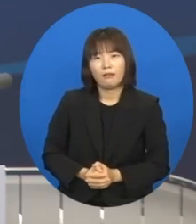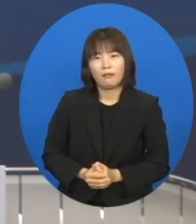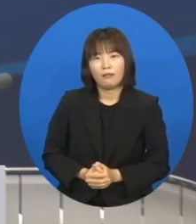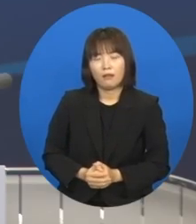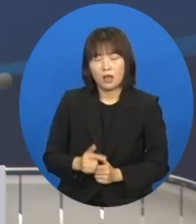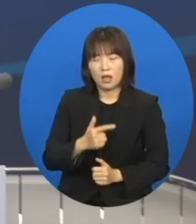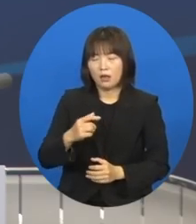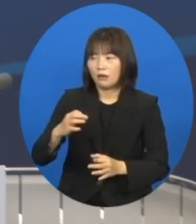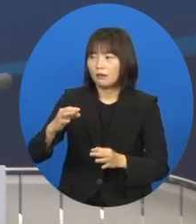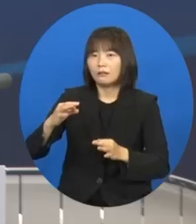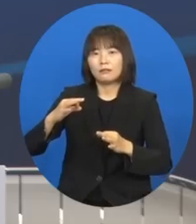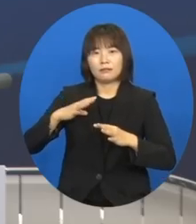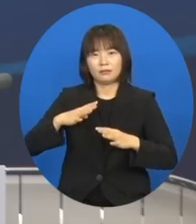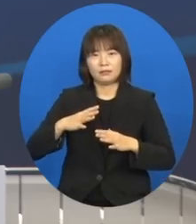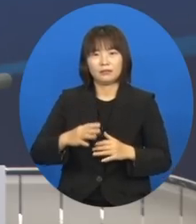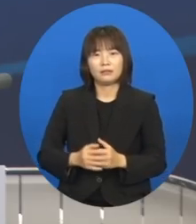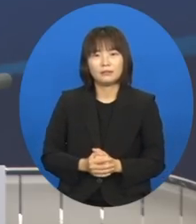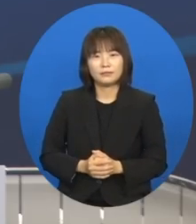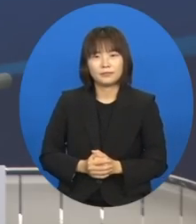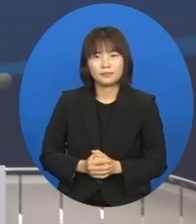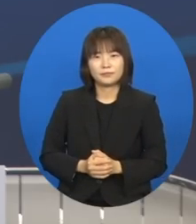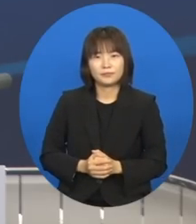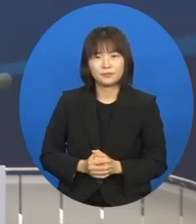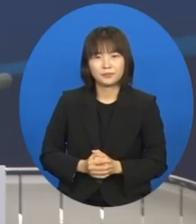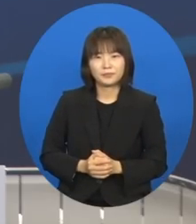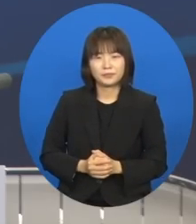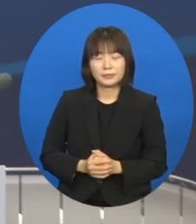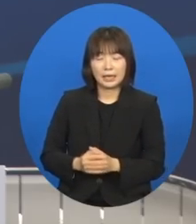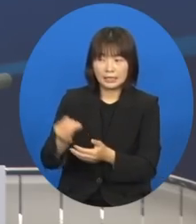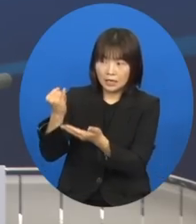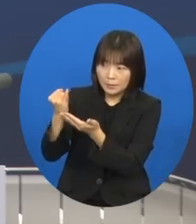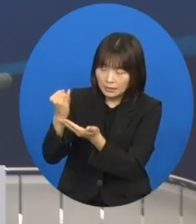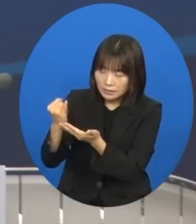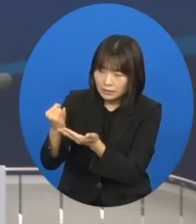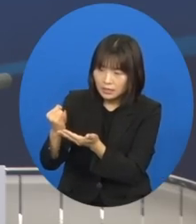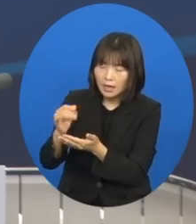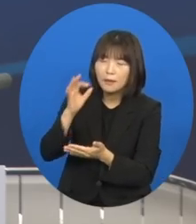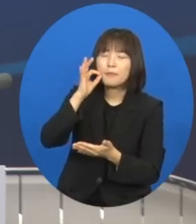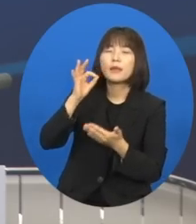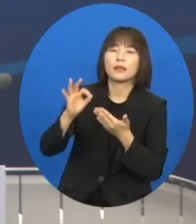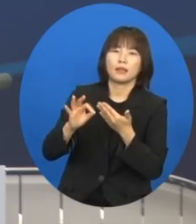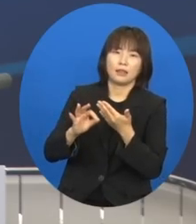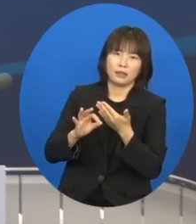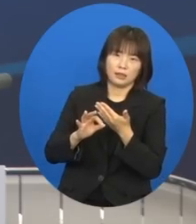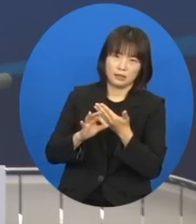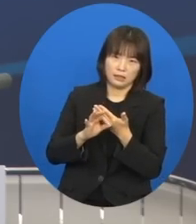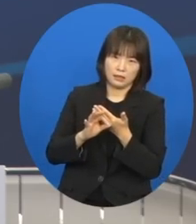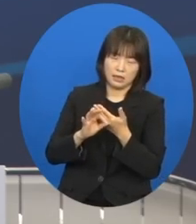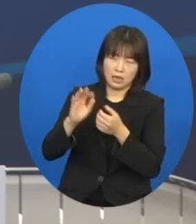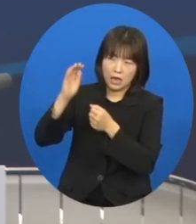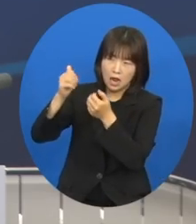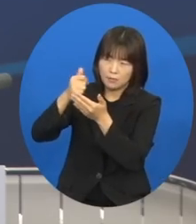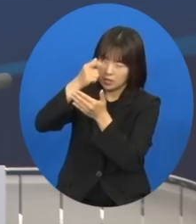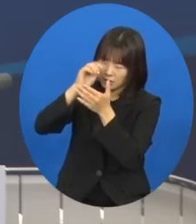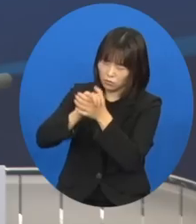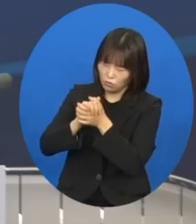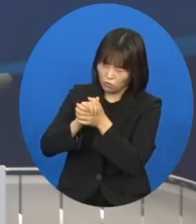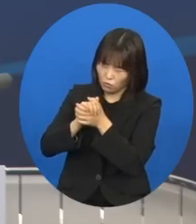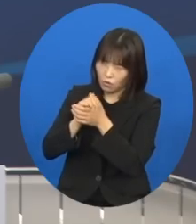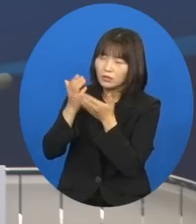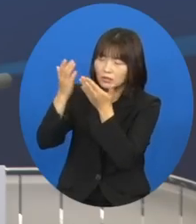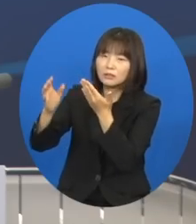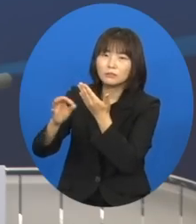너무 놀랐습니다. 그러면서 그러는 거예요. 자매님, 자매님이 만약에 하나님께 기도하면